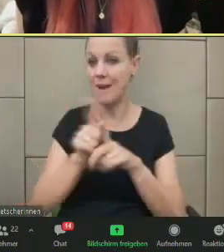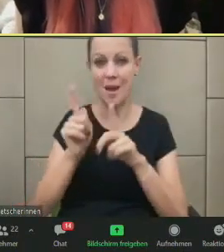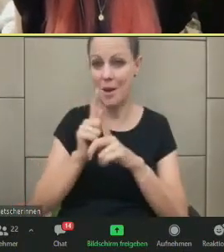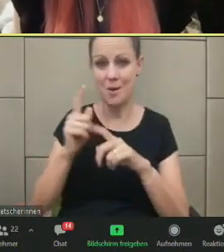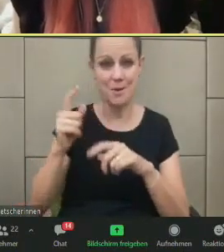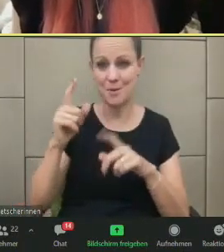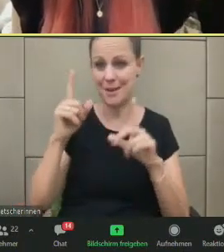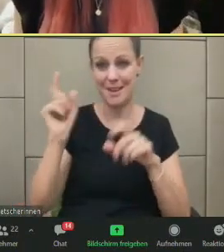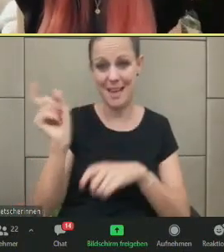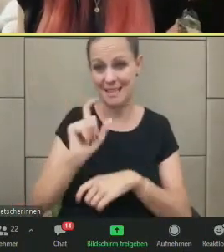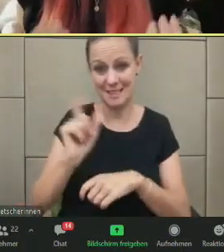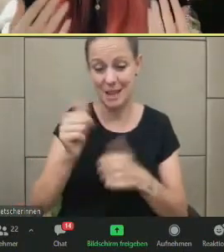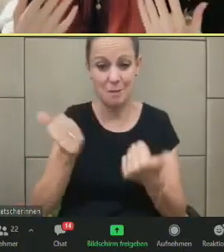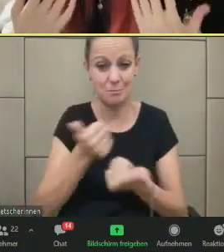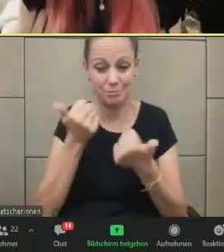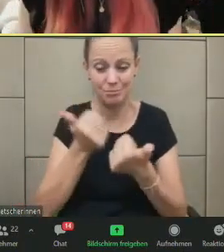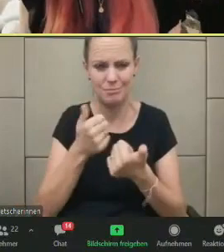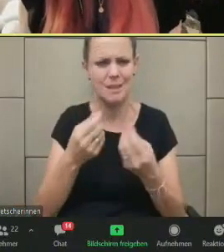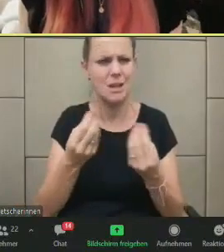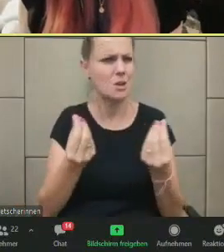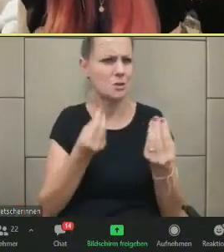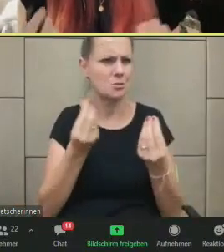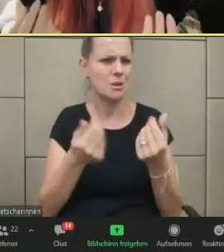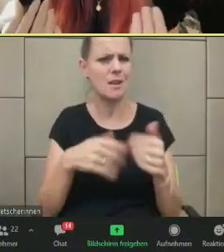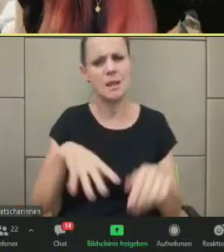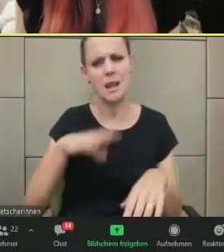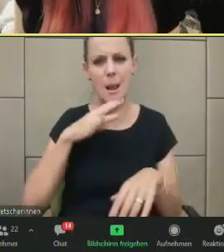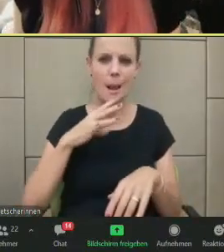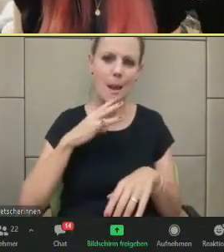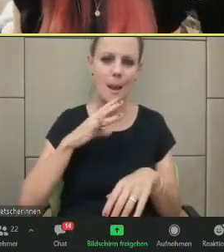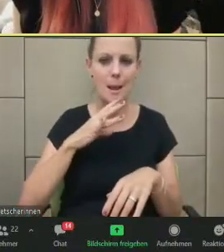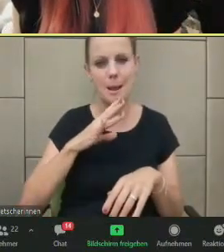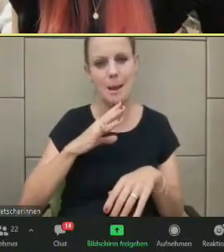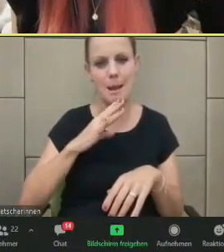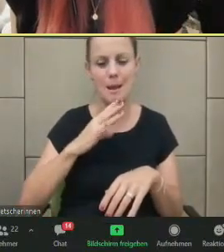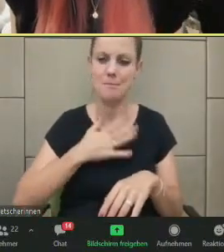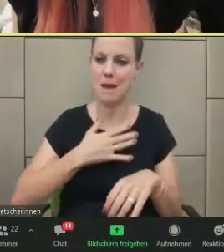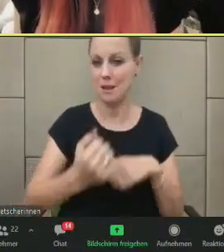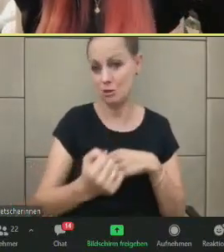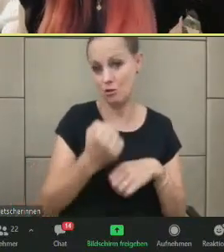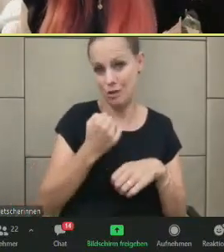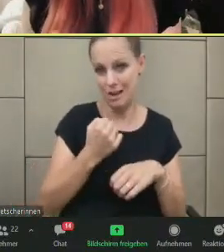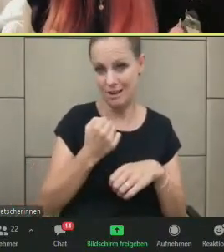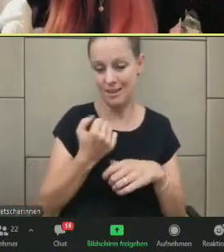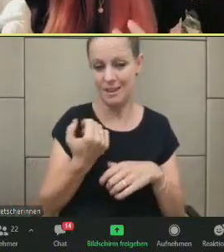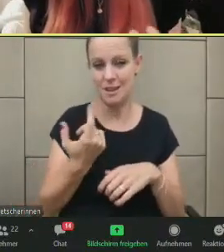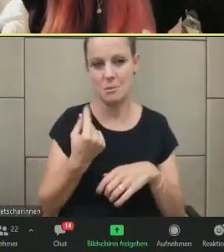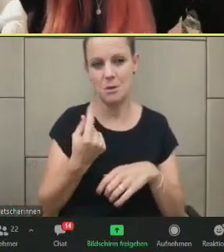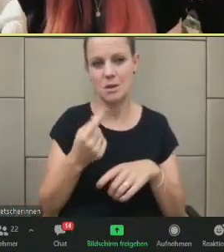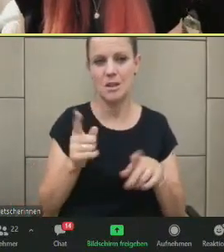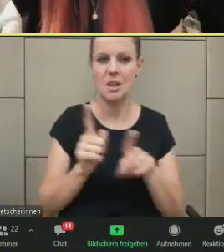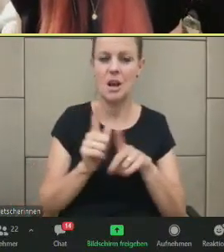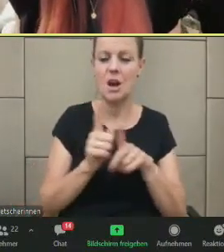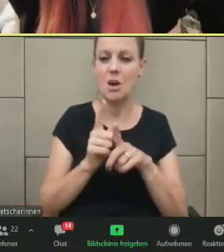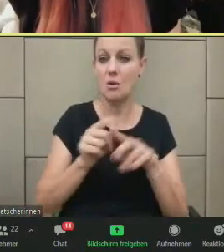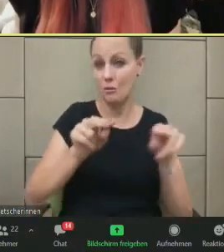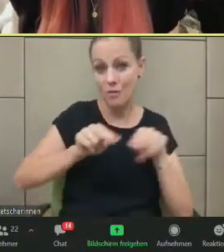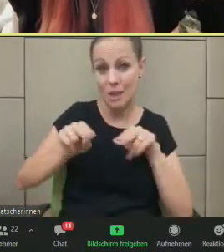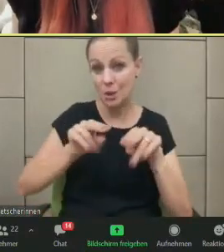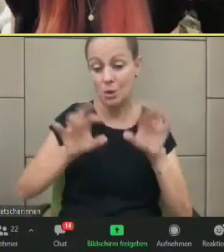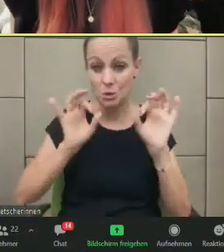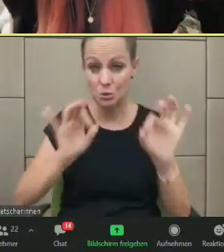tolle Plattform. Wenn ich merke, ich spreche gern und ich habe da im Sprechen meine Stärke, dann eignen sich vielleicht Videos gut oder